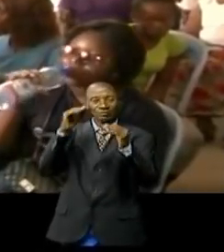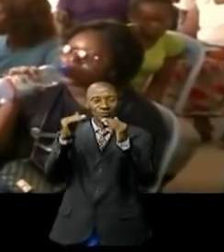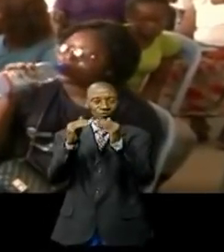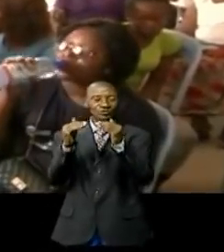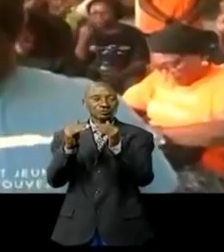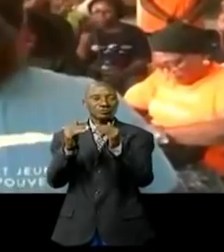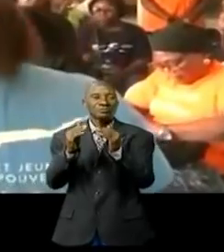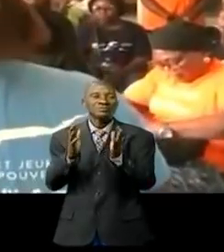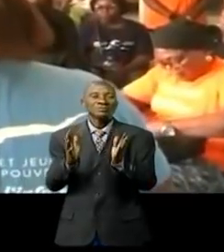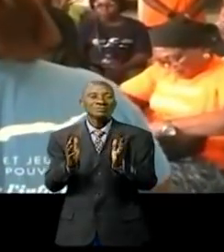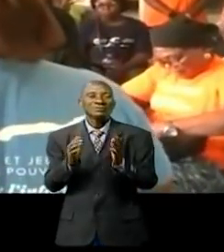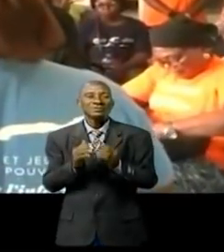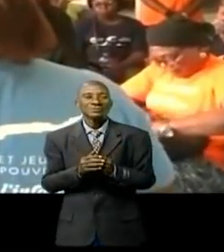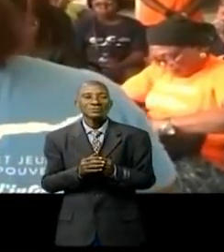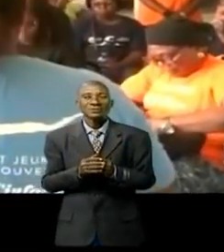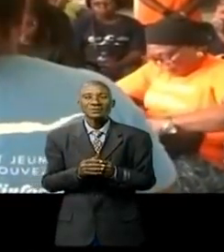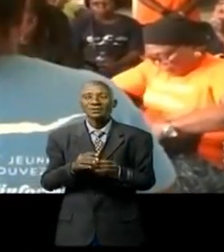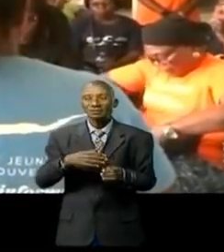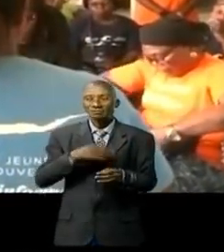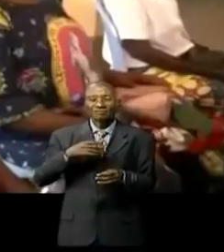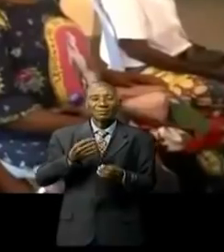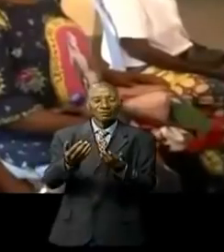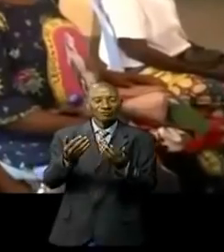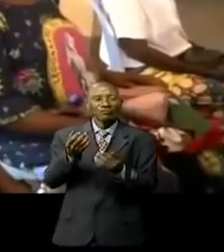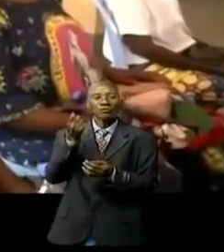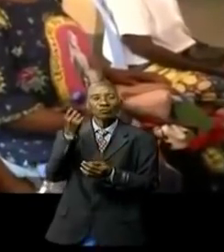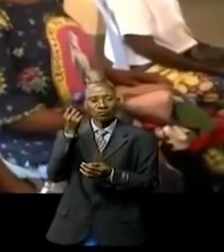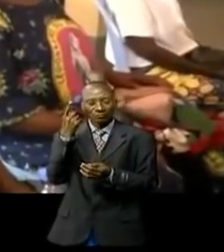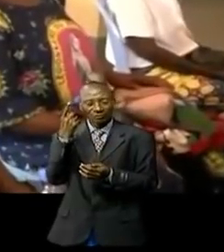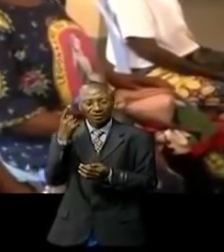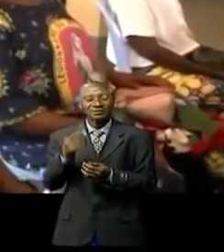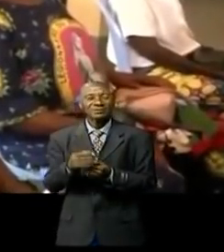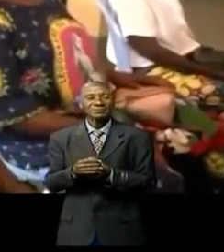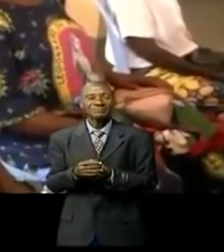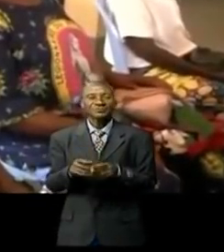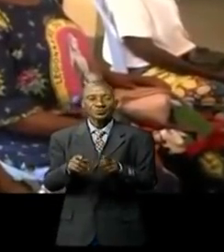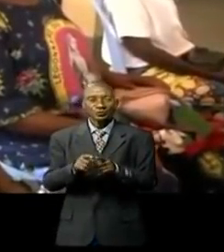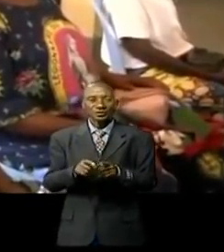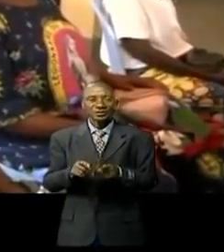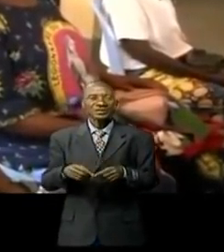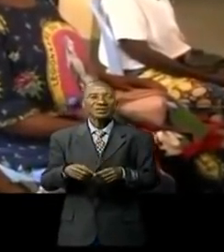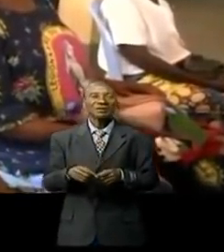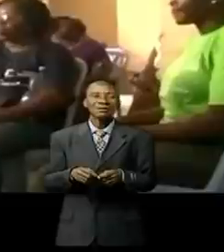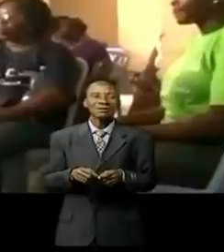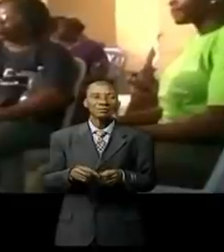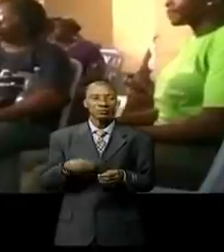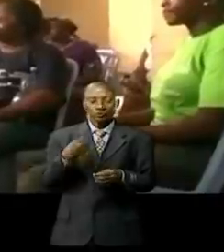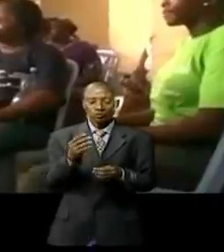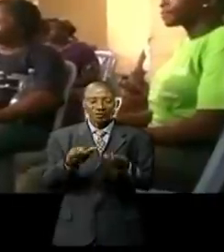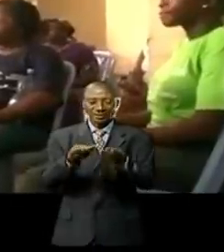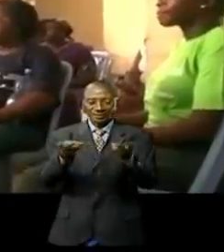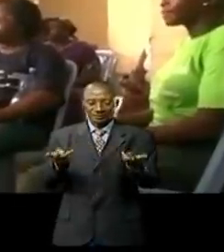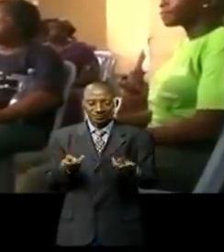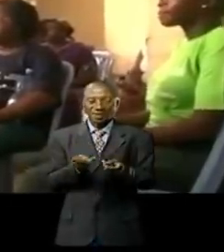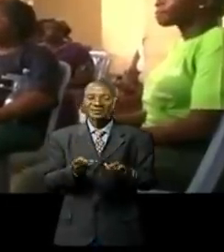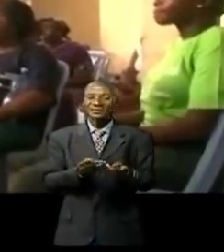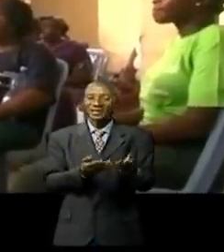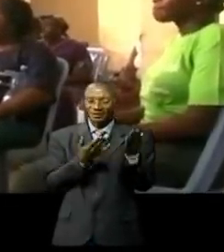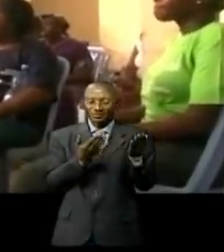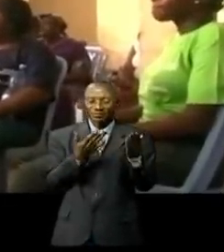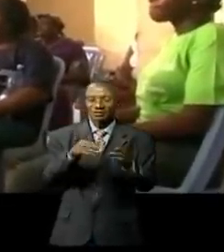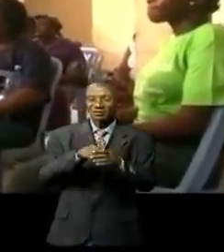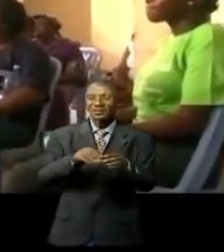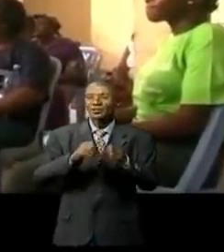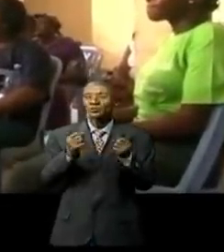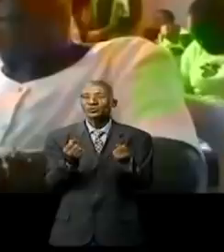connaître, comprendre et appliquer les lois favorables à leur entrepreneuriat. J'ai choisi, c'était de créer